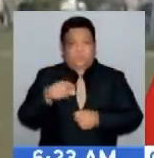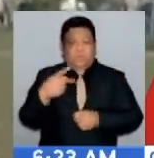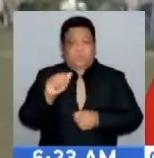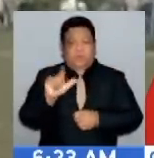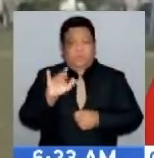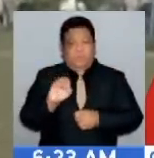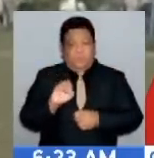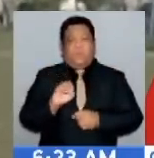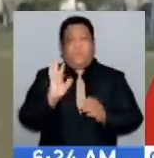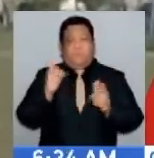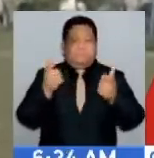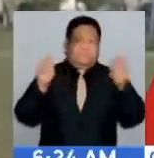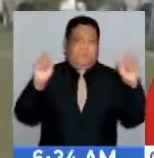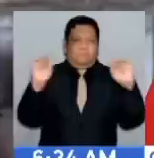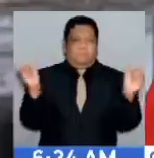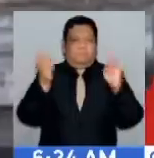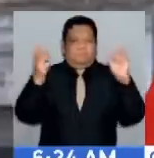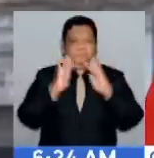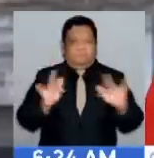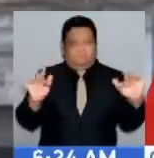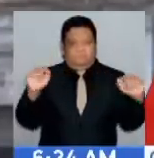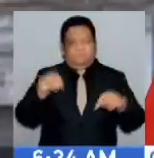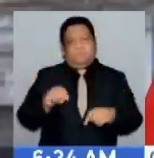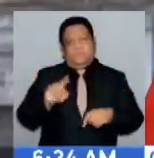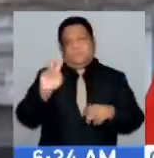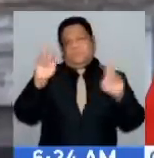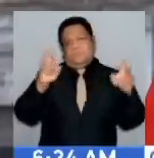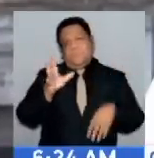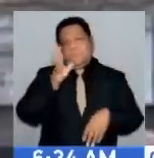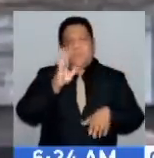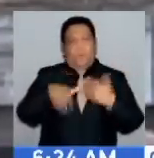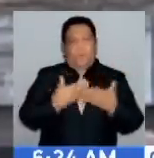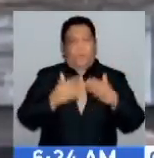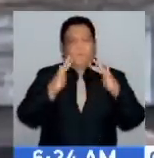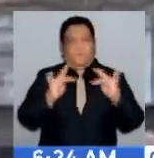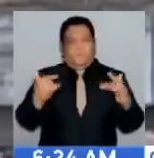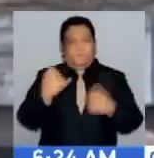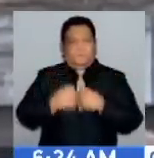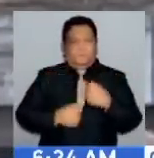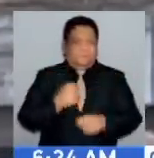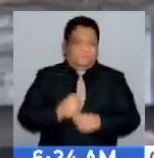ang selebrasyon ng itinuturing na The Mother of All Festivals ngayong taon.